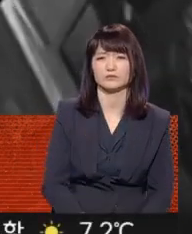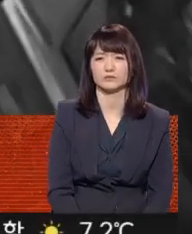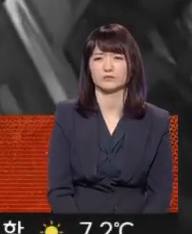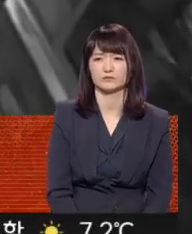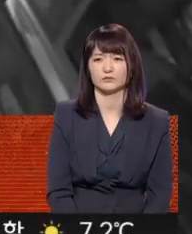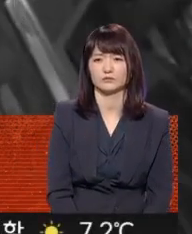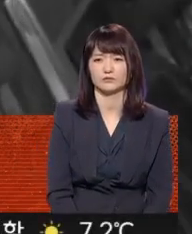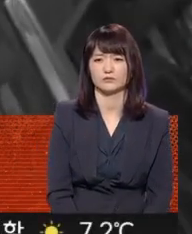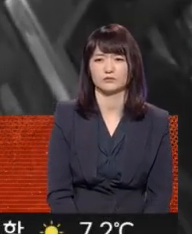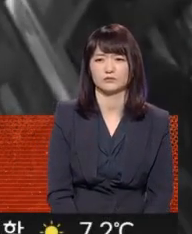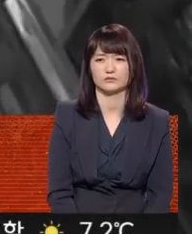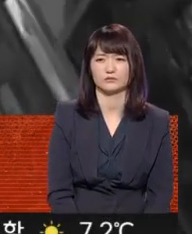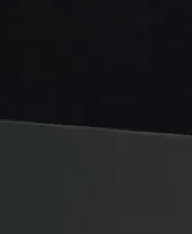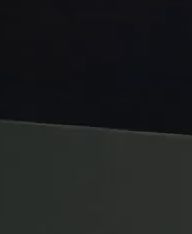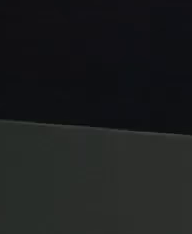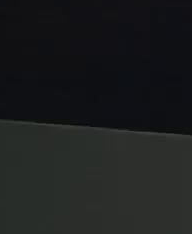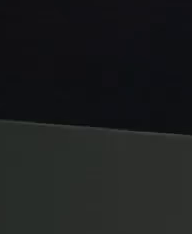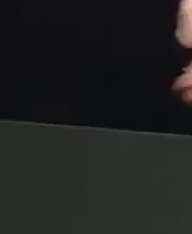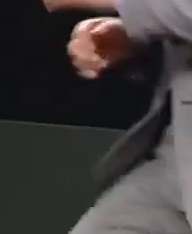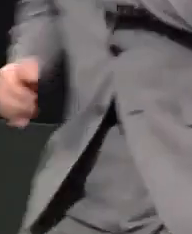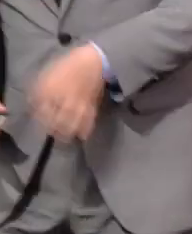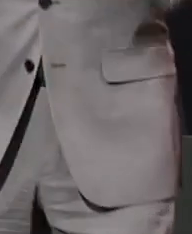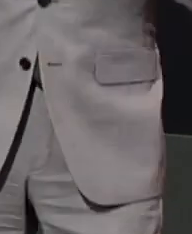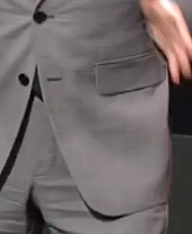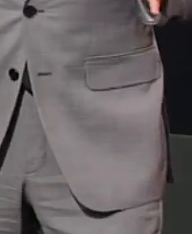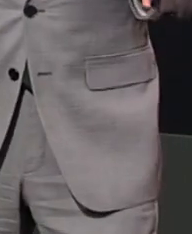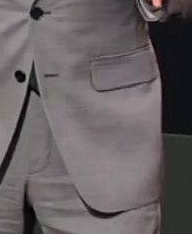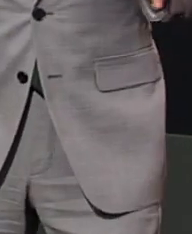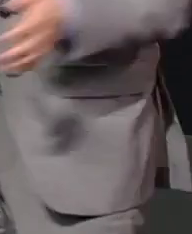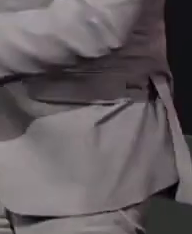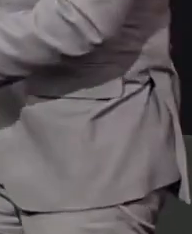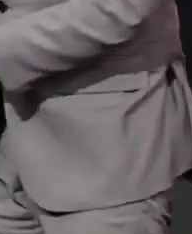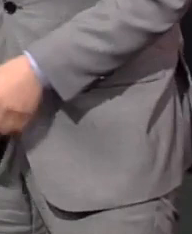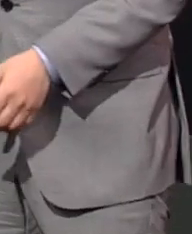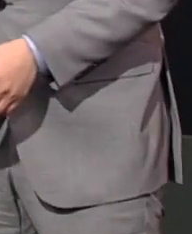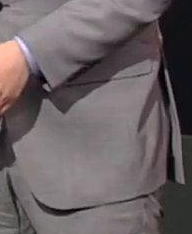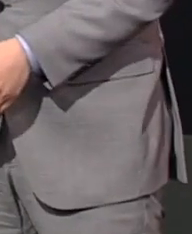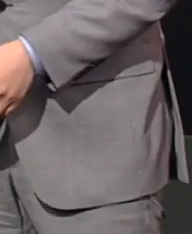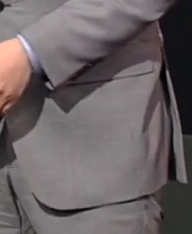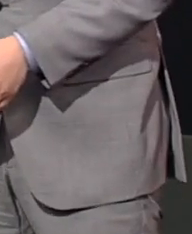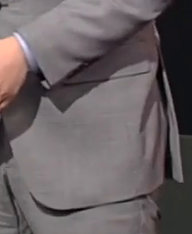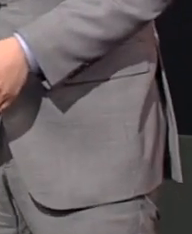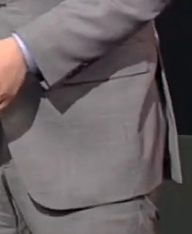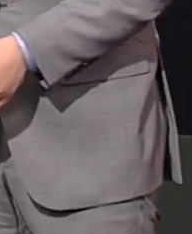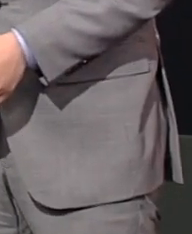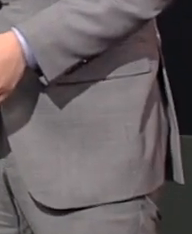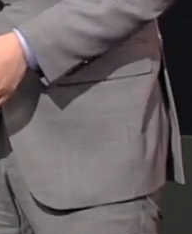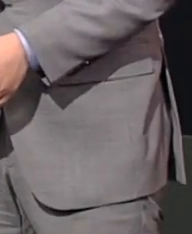저걸 참 말도 안 돼. 아직 안 끝났습니다. 이거 눌러주세요.